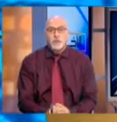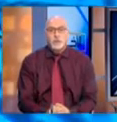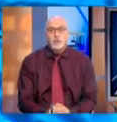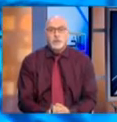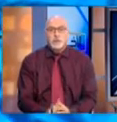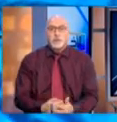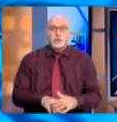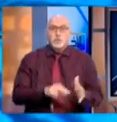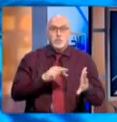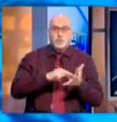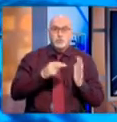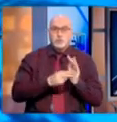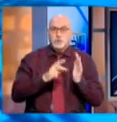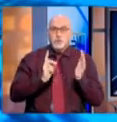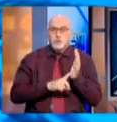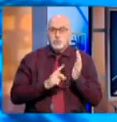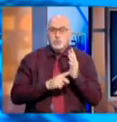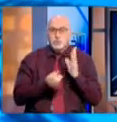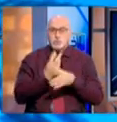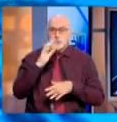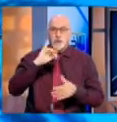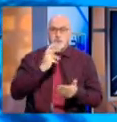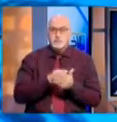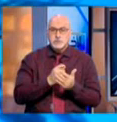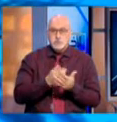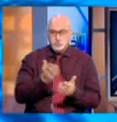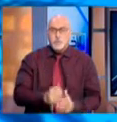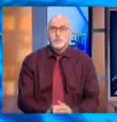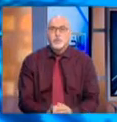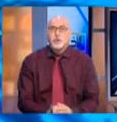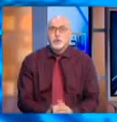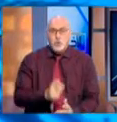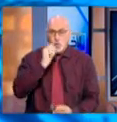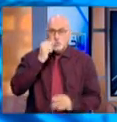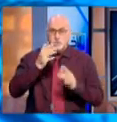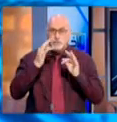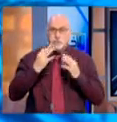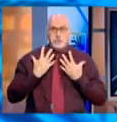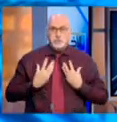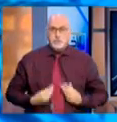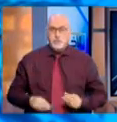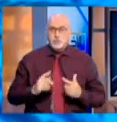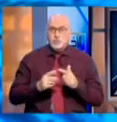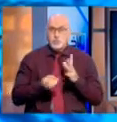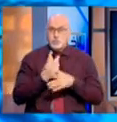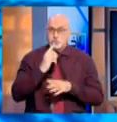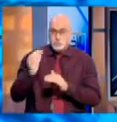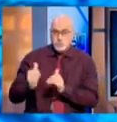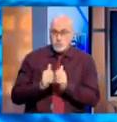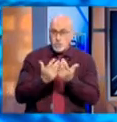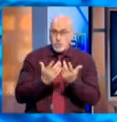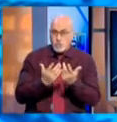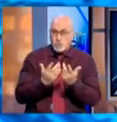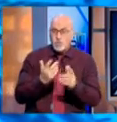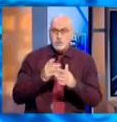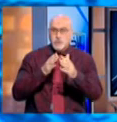وبخصوص مشروع القانون الجديد للاستثمار، أبدى المتعاملون الاقتصاديون ارتياحهم لتدابير المرافقة والتي